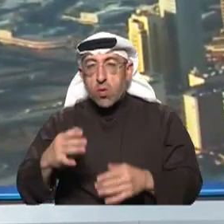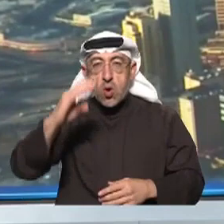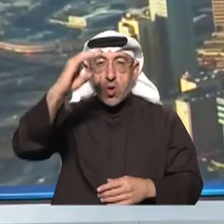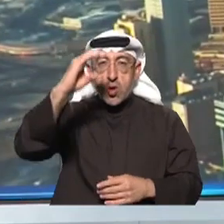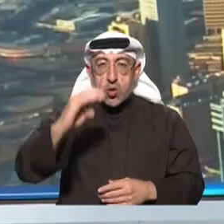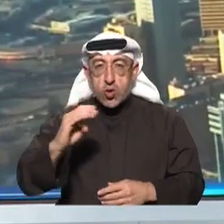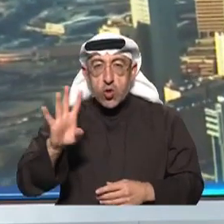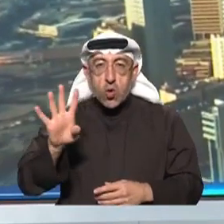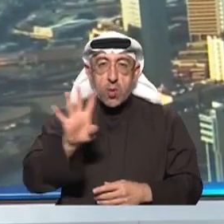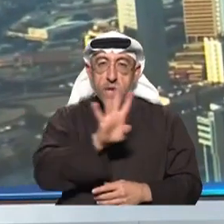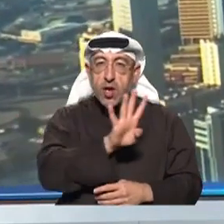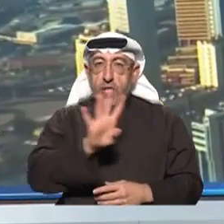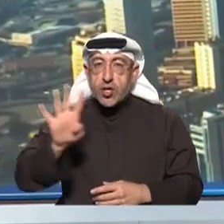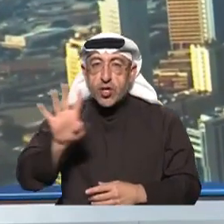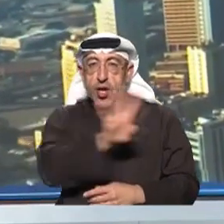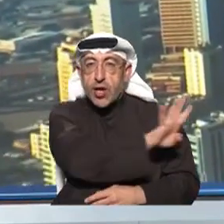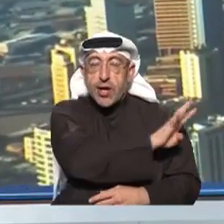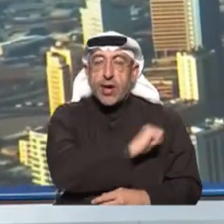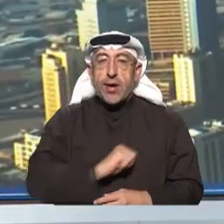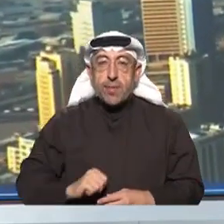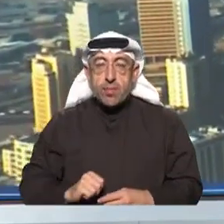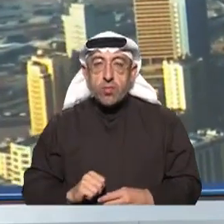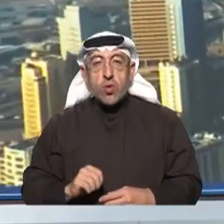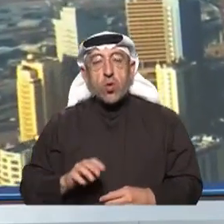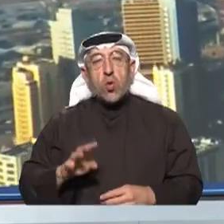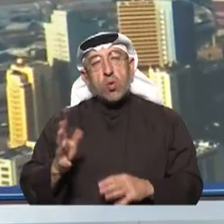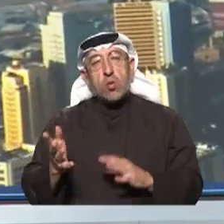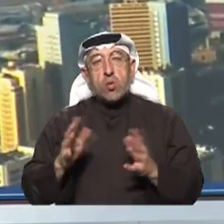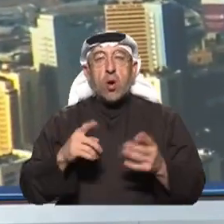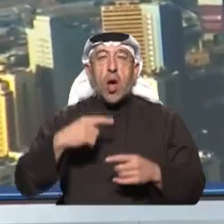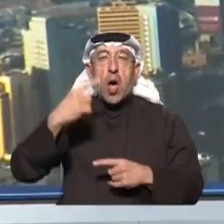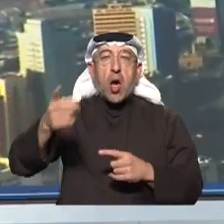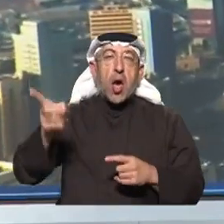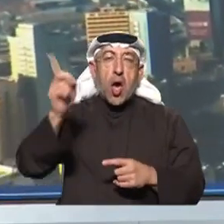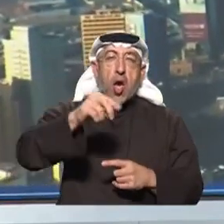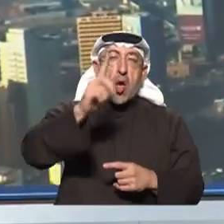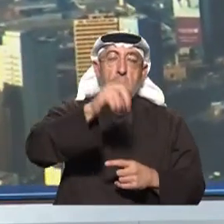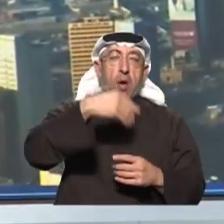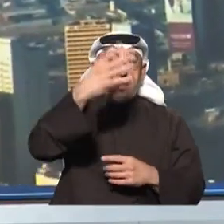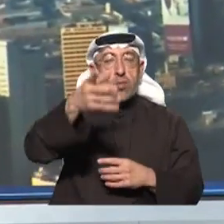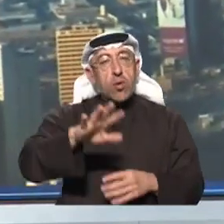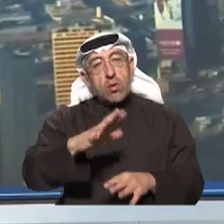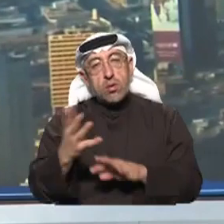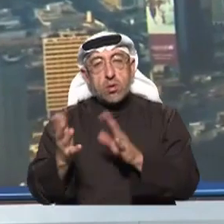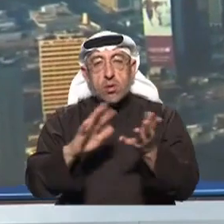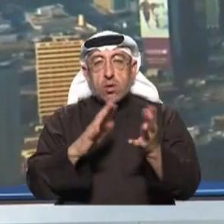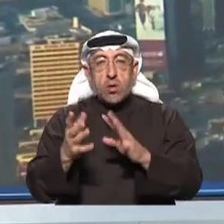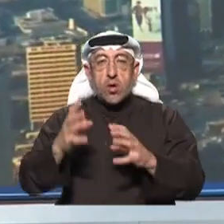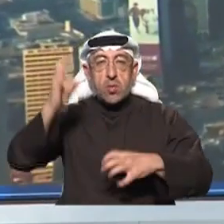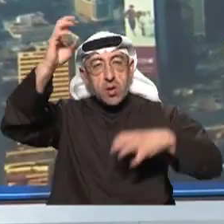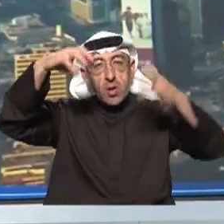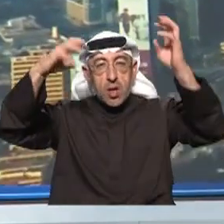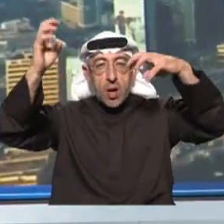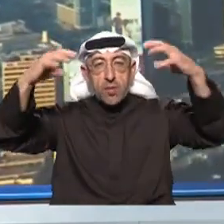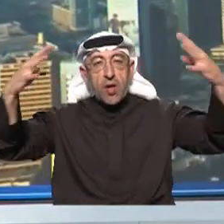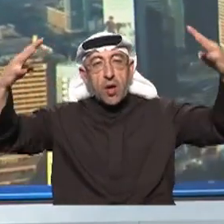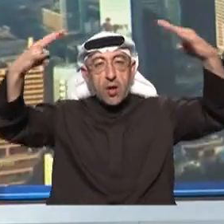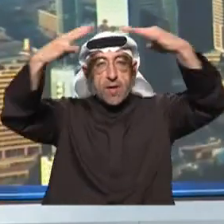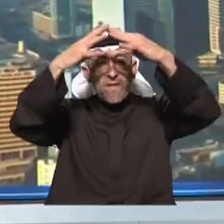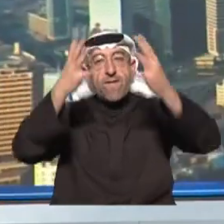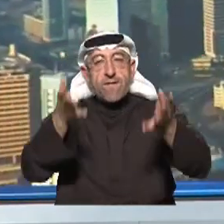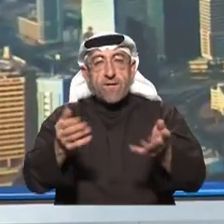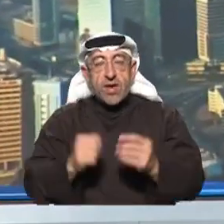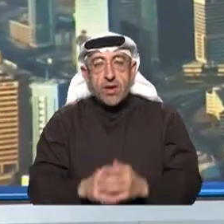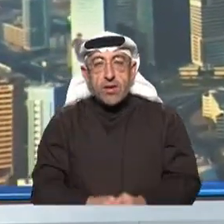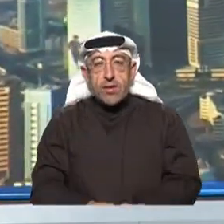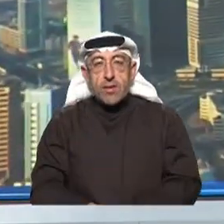معنا لعدة أيام، ومن المتوقع أيضا هطول بعض الأمطار في وقت لاحق وأيضا ارتفاع في درجات الحرارة. لمزيد